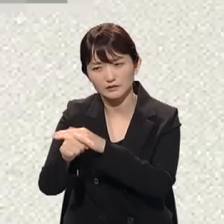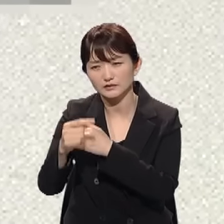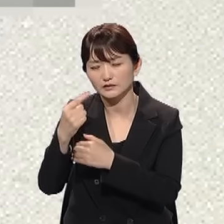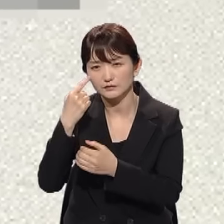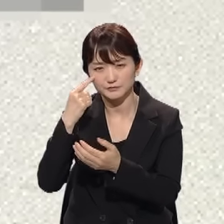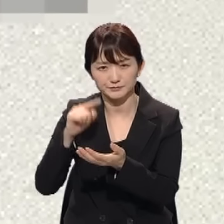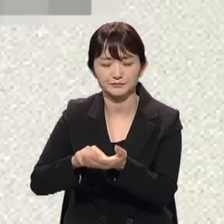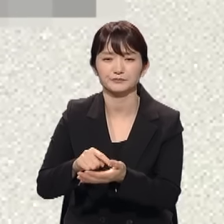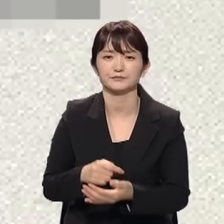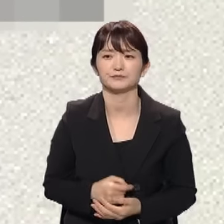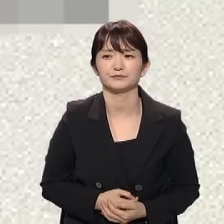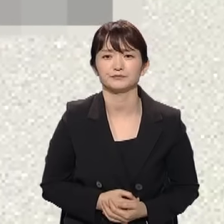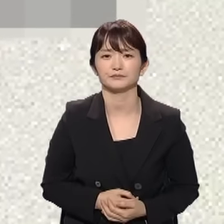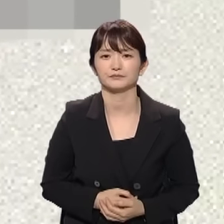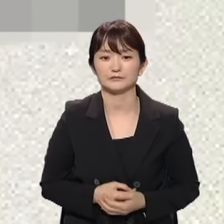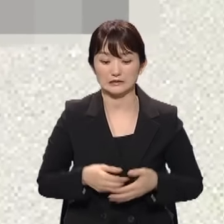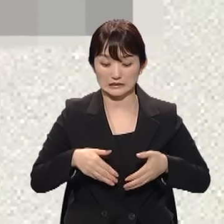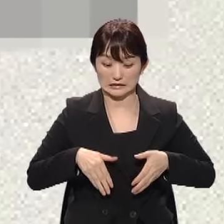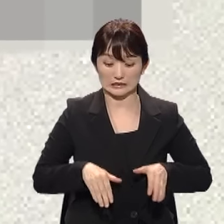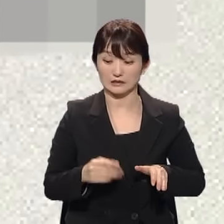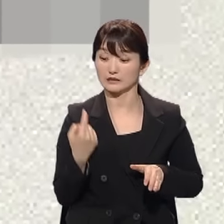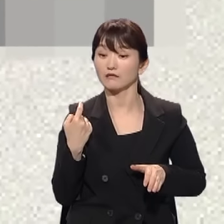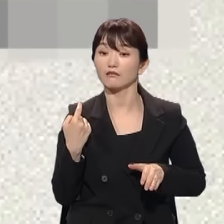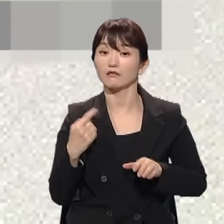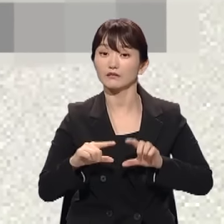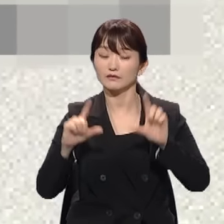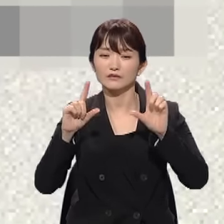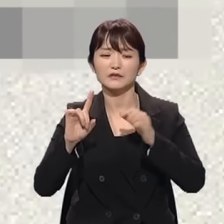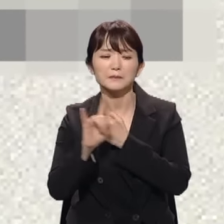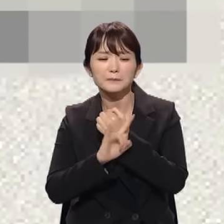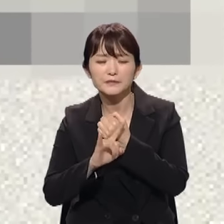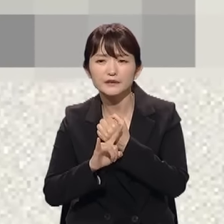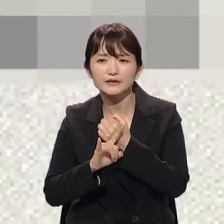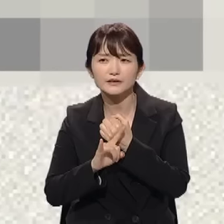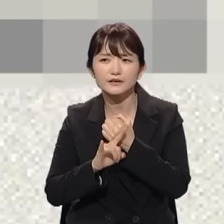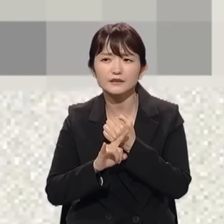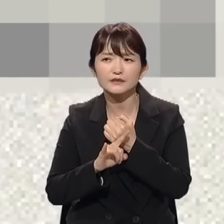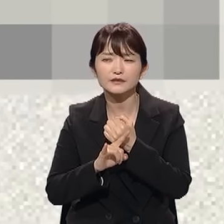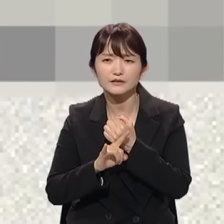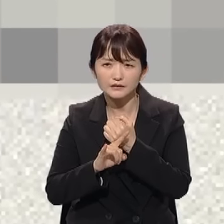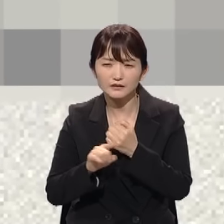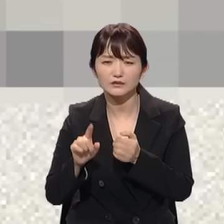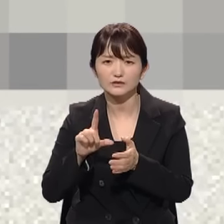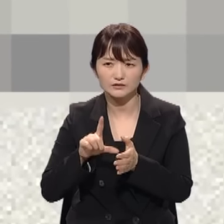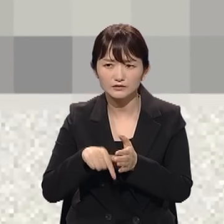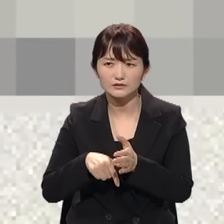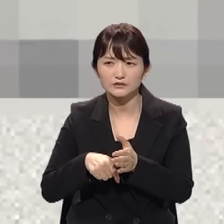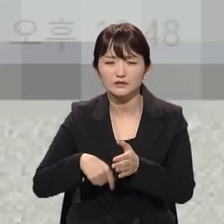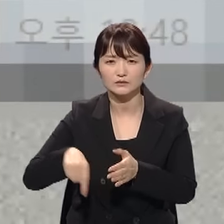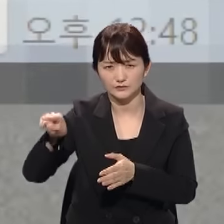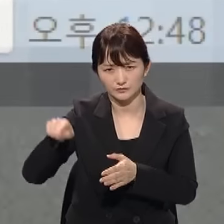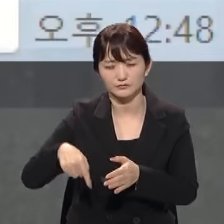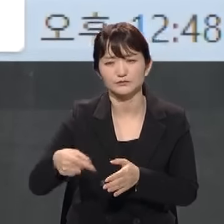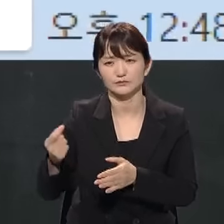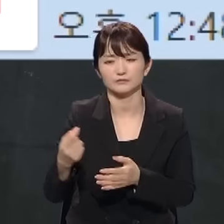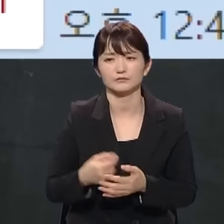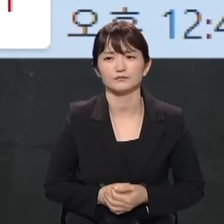냅니다. 아마 출산 바로 전날이라고 핑계를 대면서 시간을 내서 다녀온 것 같기도 하고요. 지금